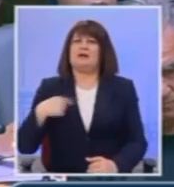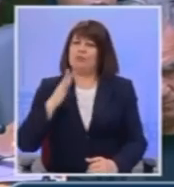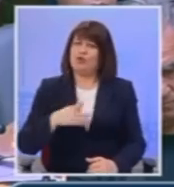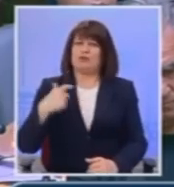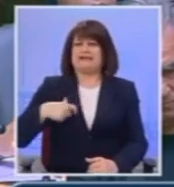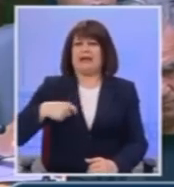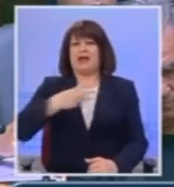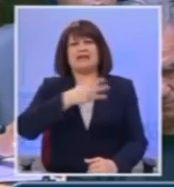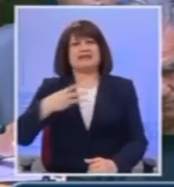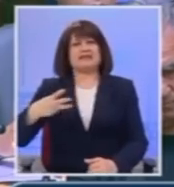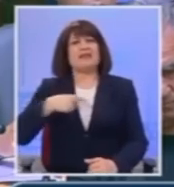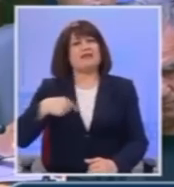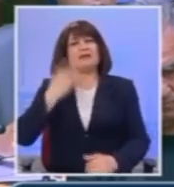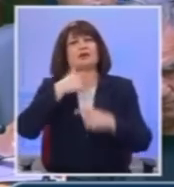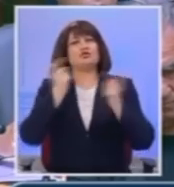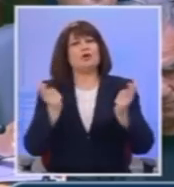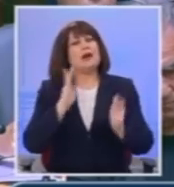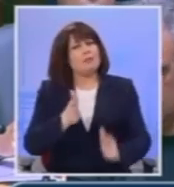ΣΥΡΙΖΑ. Και οι διευθυντές των σχολείων μπορεί να είναι